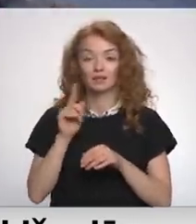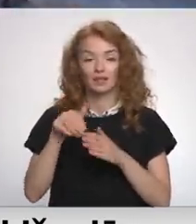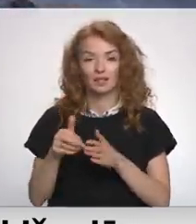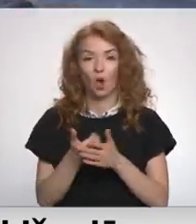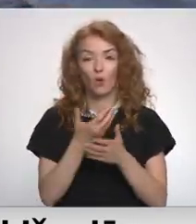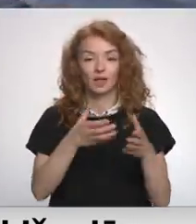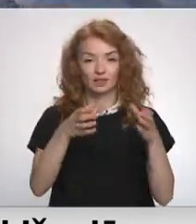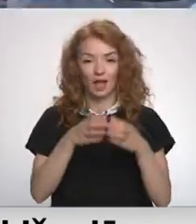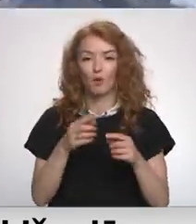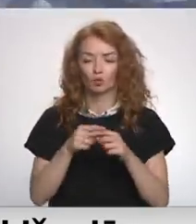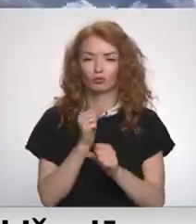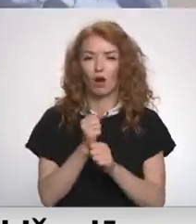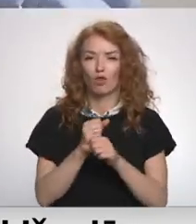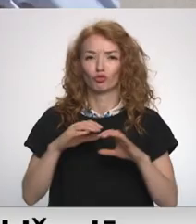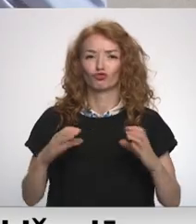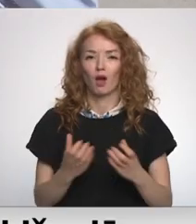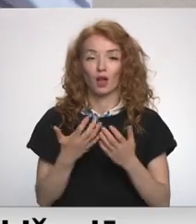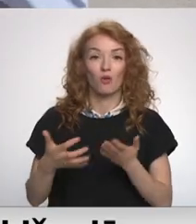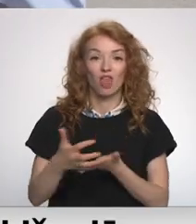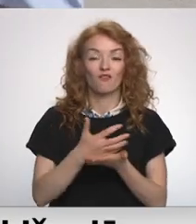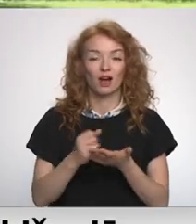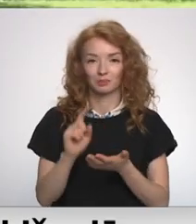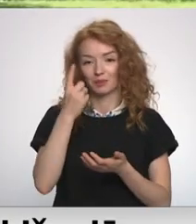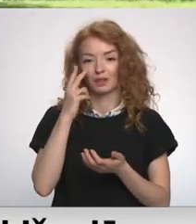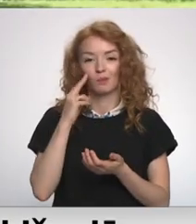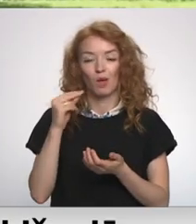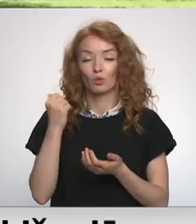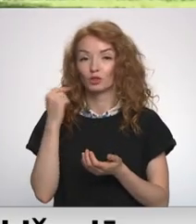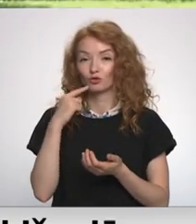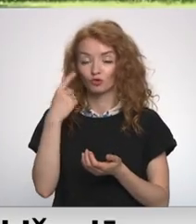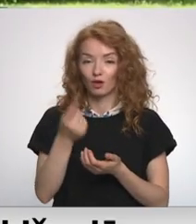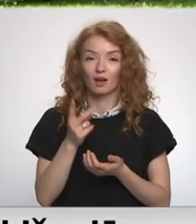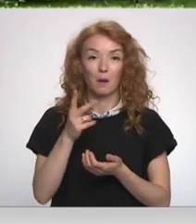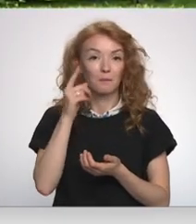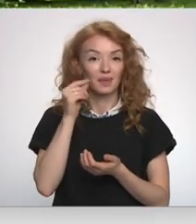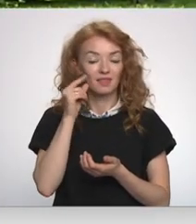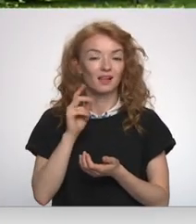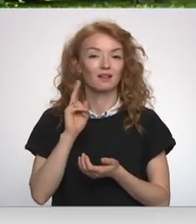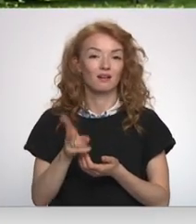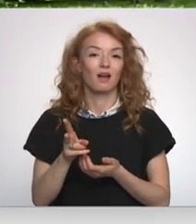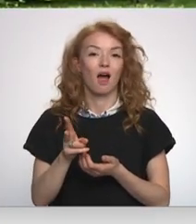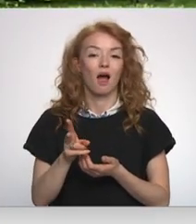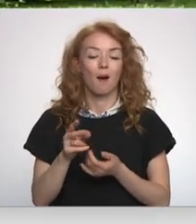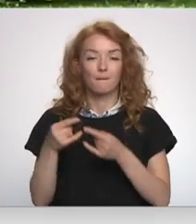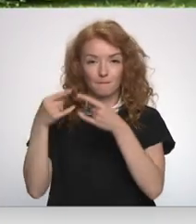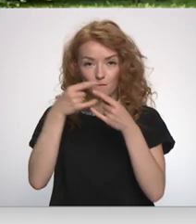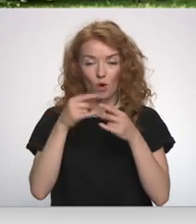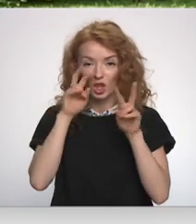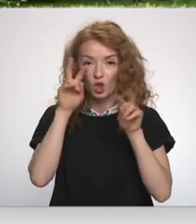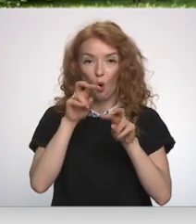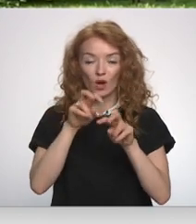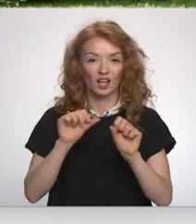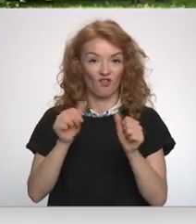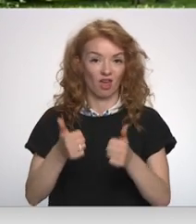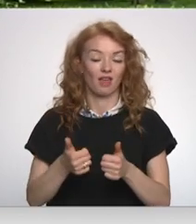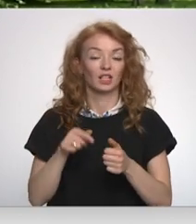saimēs un strādā čakli ir jau ievākts pirmais medus. Bites ir kā monitoringa rīks, jo